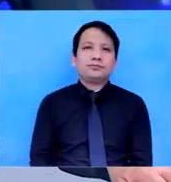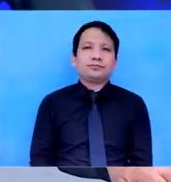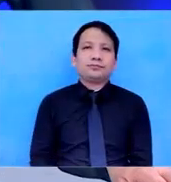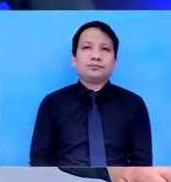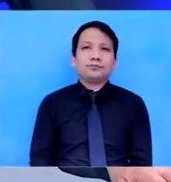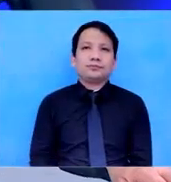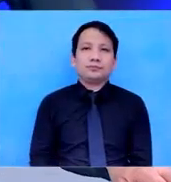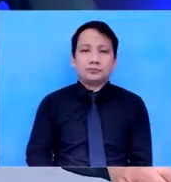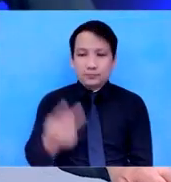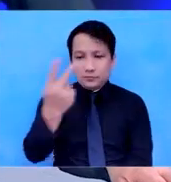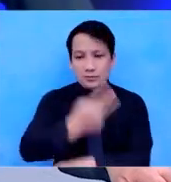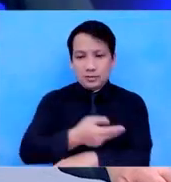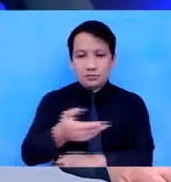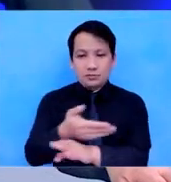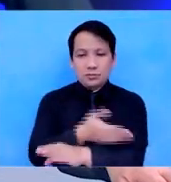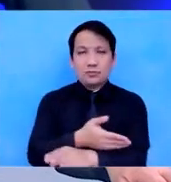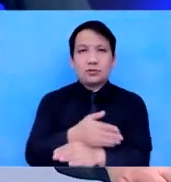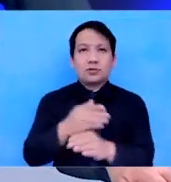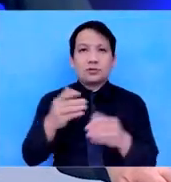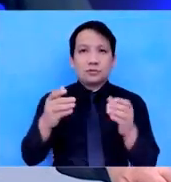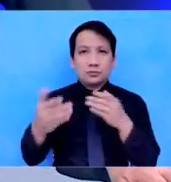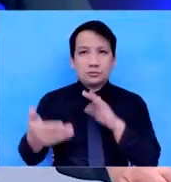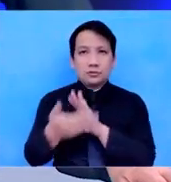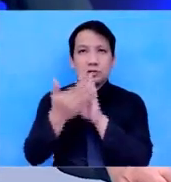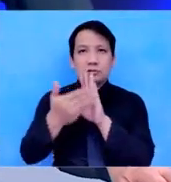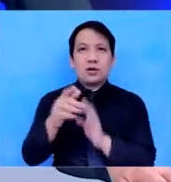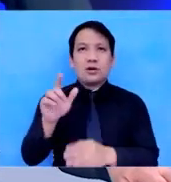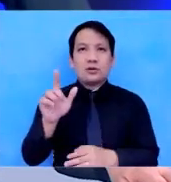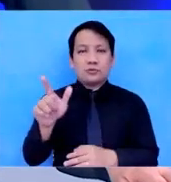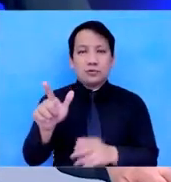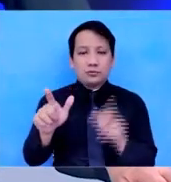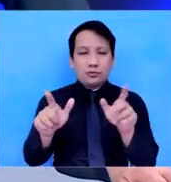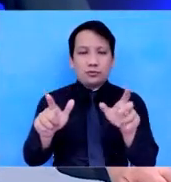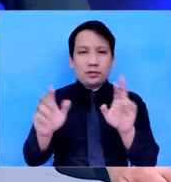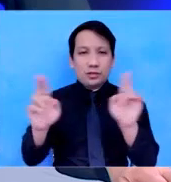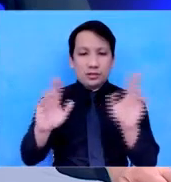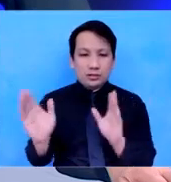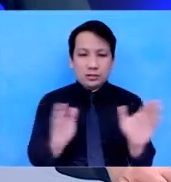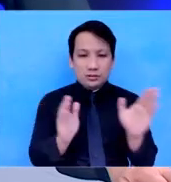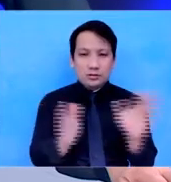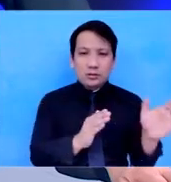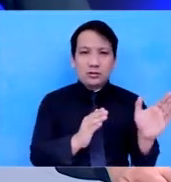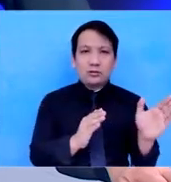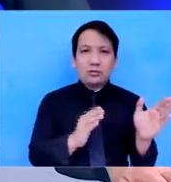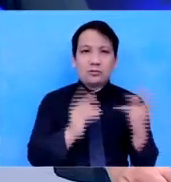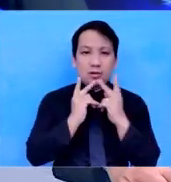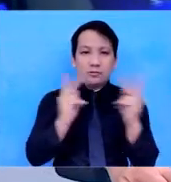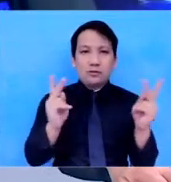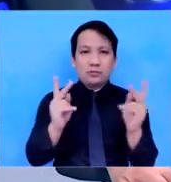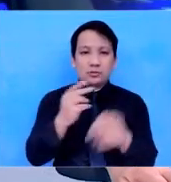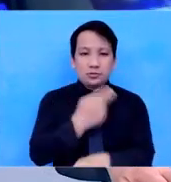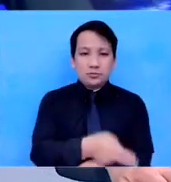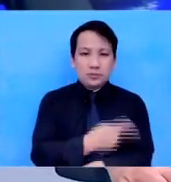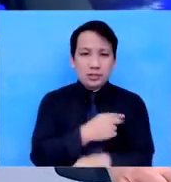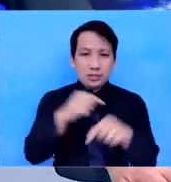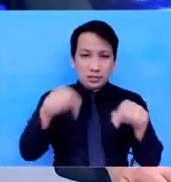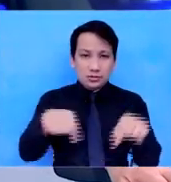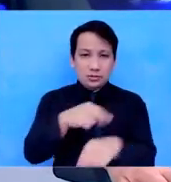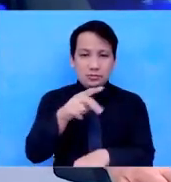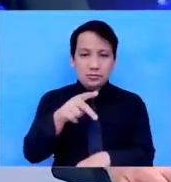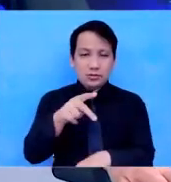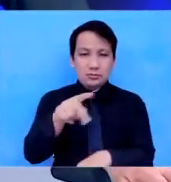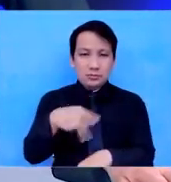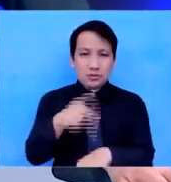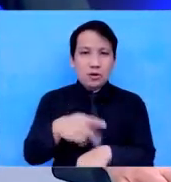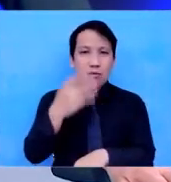Dalawang araw bago ang pagsalubong sa 2023, nakahanda na ang mga pampublikong ospital sa bansa para sa mga